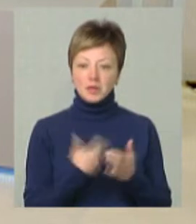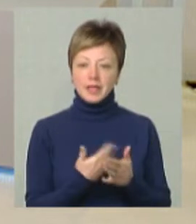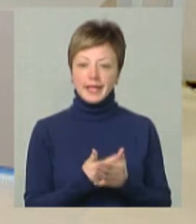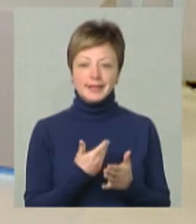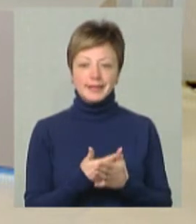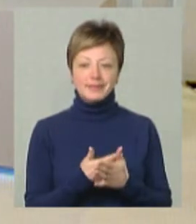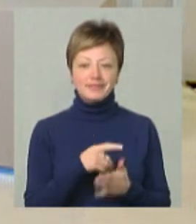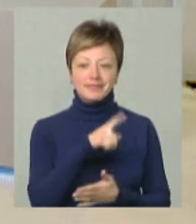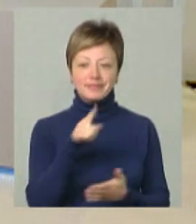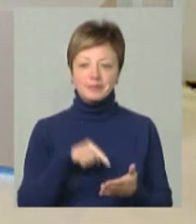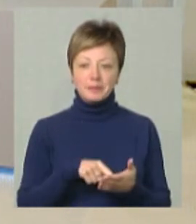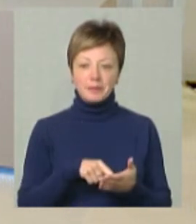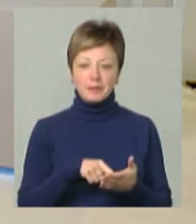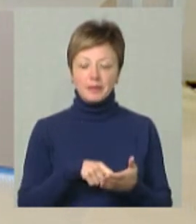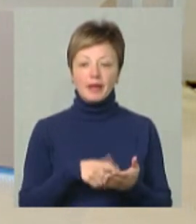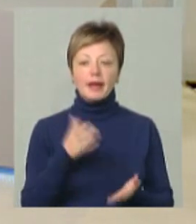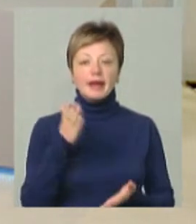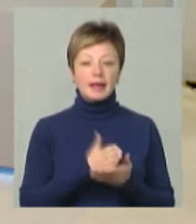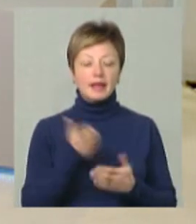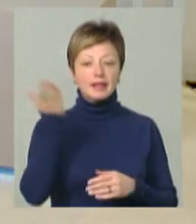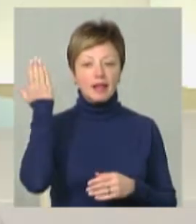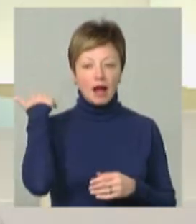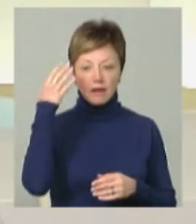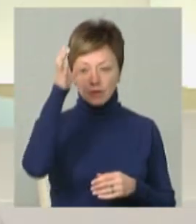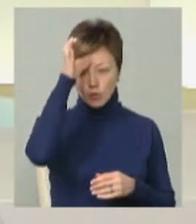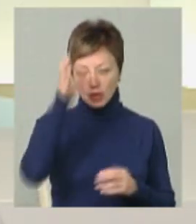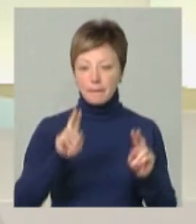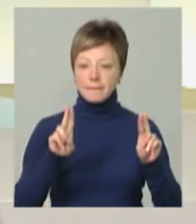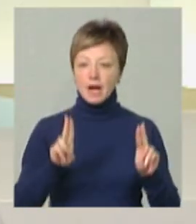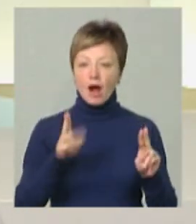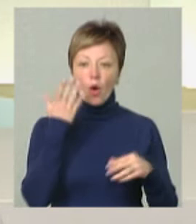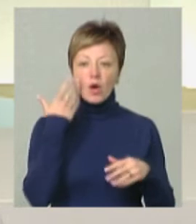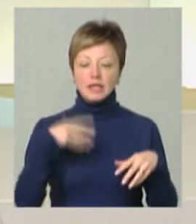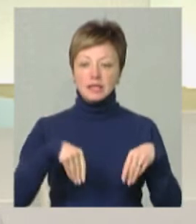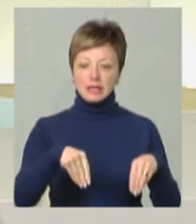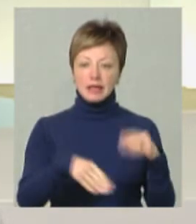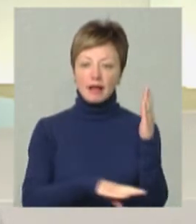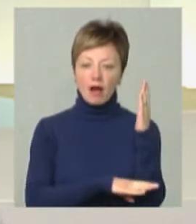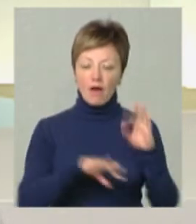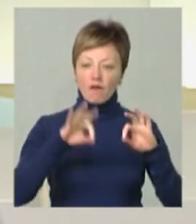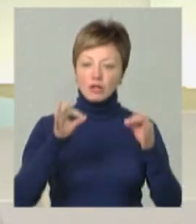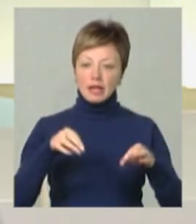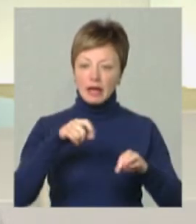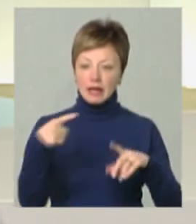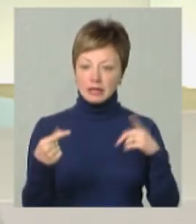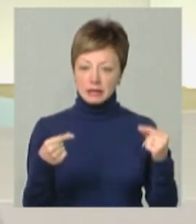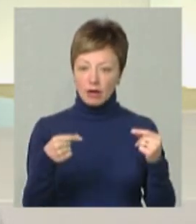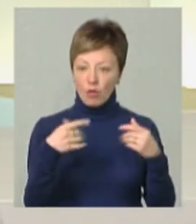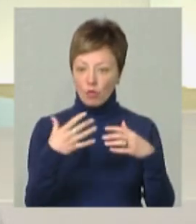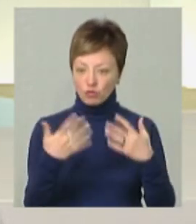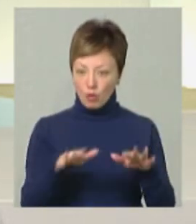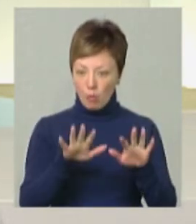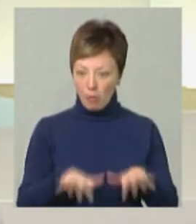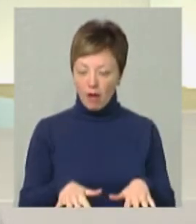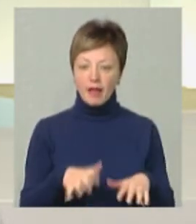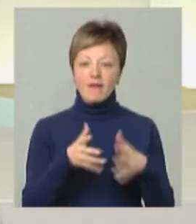здається. Є давнє мудре правило, коли садити дерева. Це восени, коли листя опало, і навесні